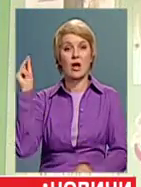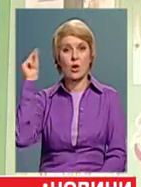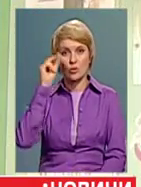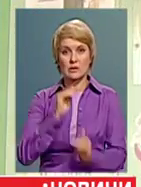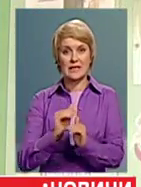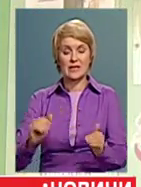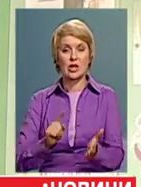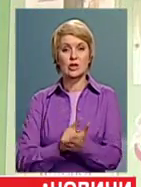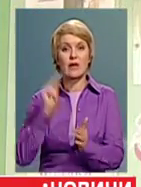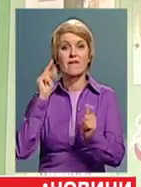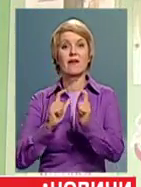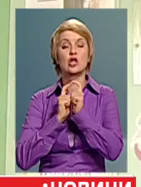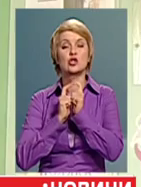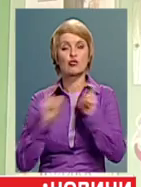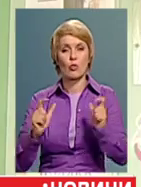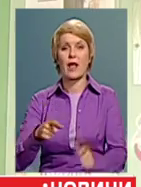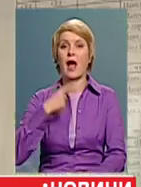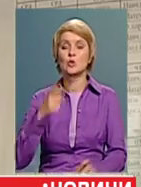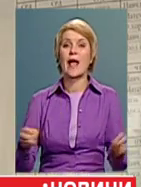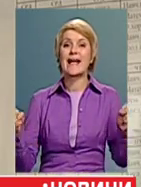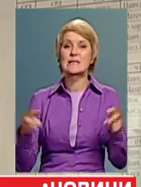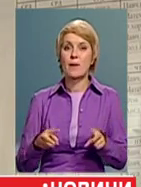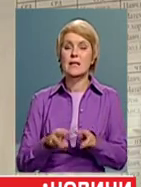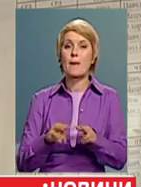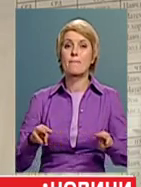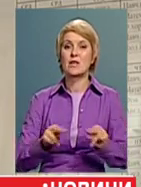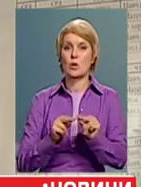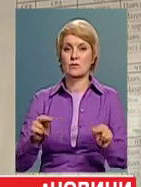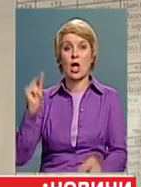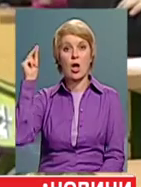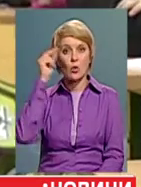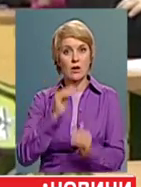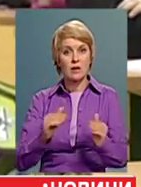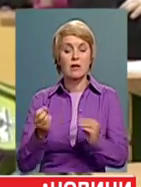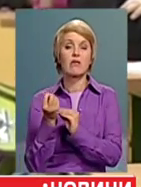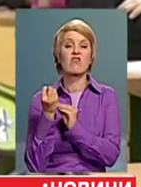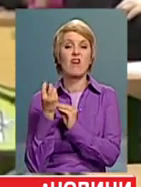засвоювати в школі, кажуть експерти з Міносвіти. Навчатимуться школярі 12 років.